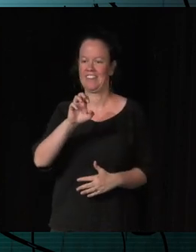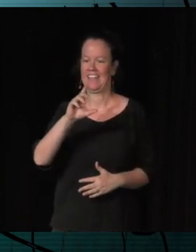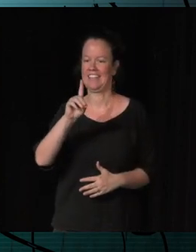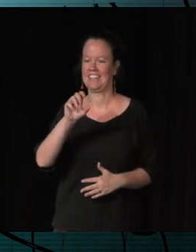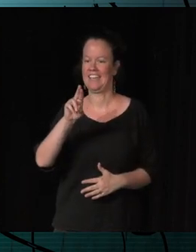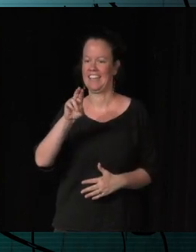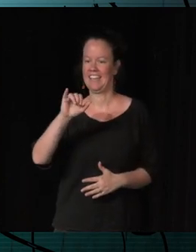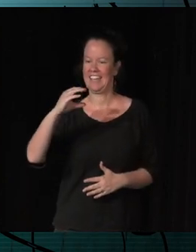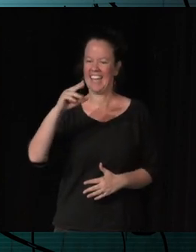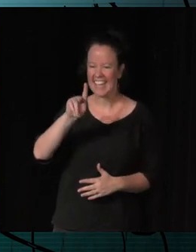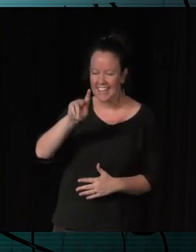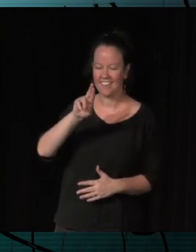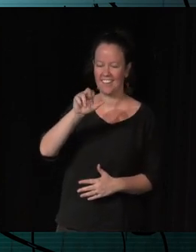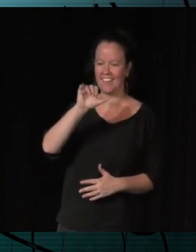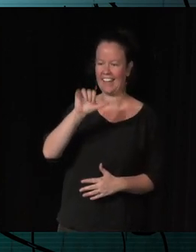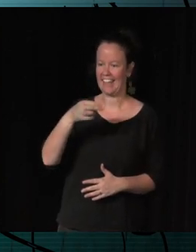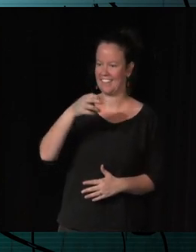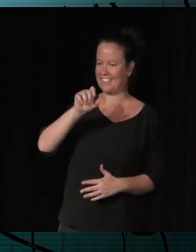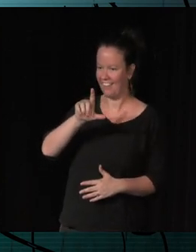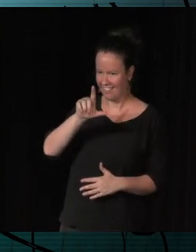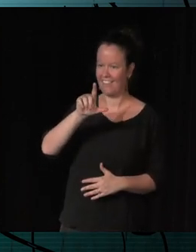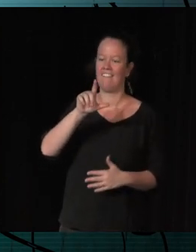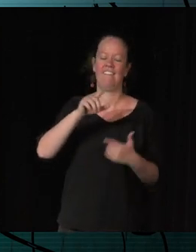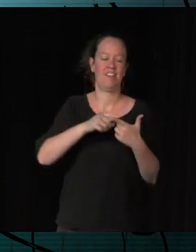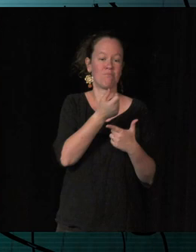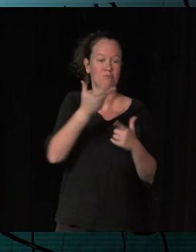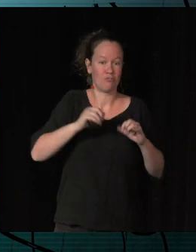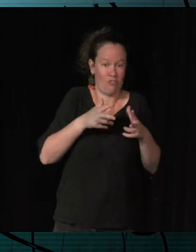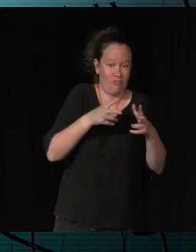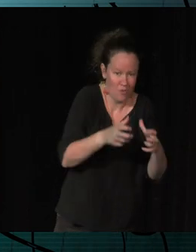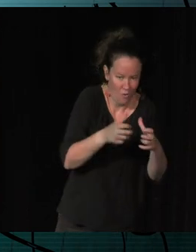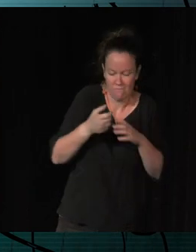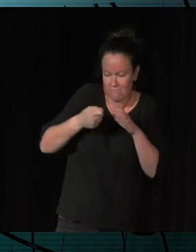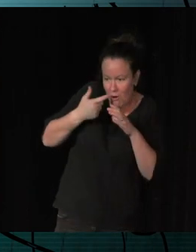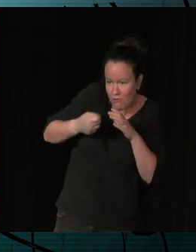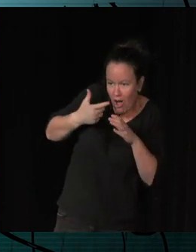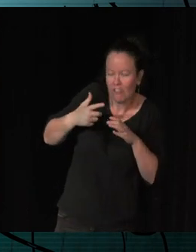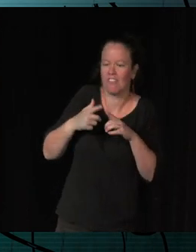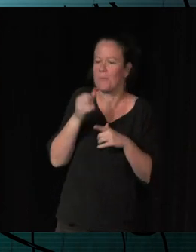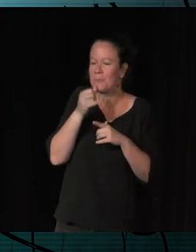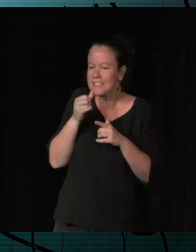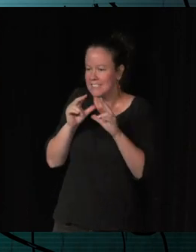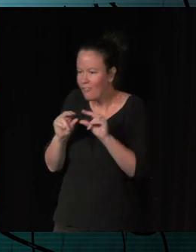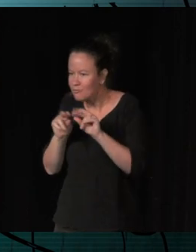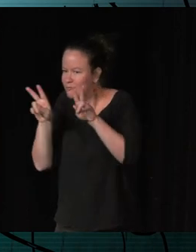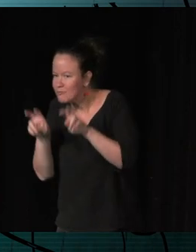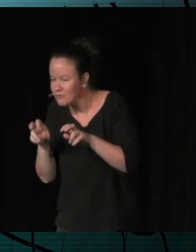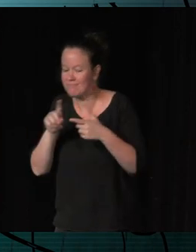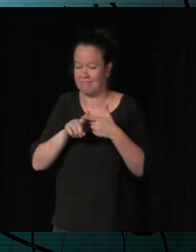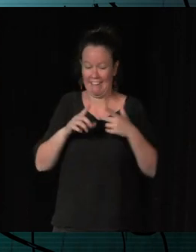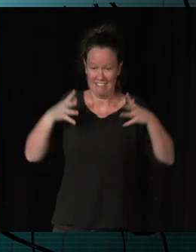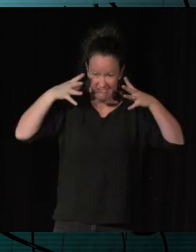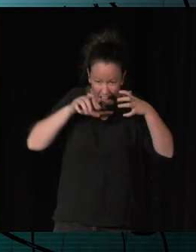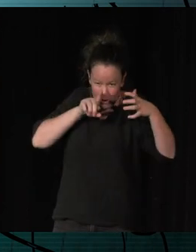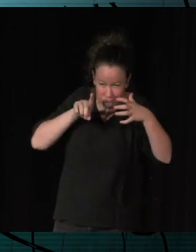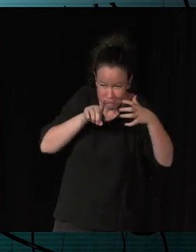Alone in the Dark de de de Little Big Adventure et surtout de popcorn hein mon préféré euh donc que je vous invite à